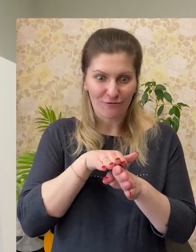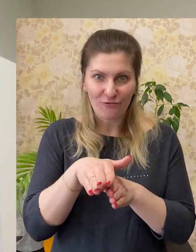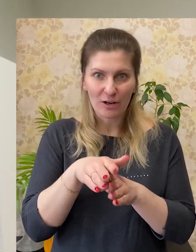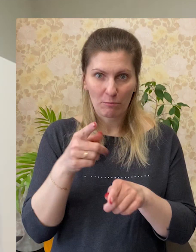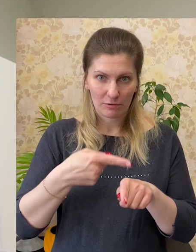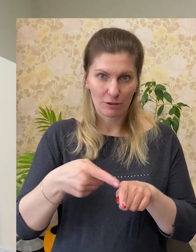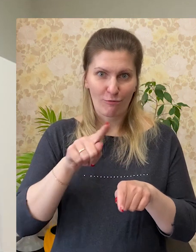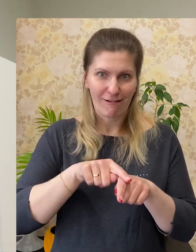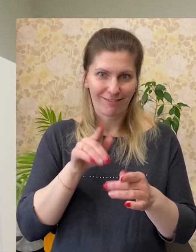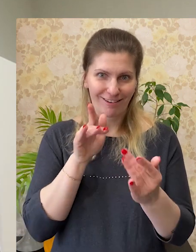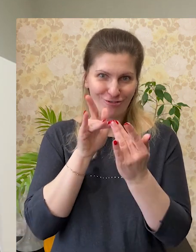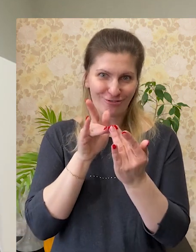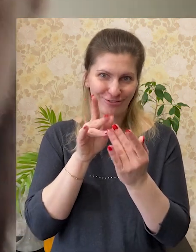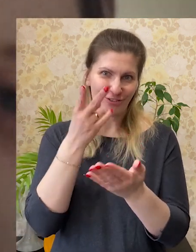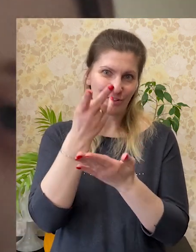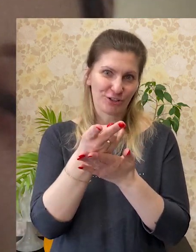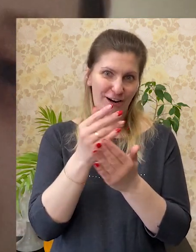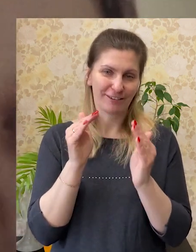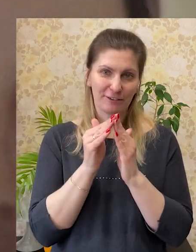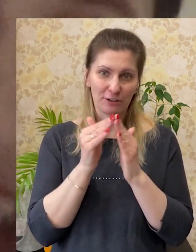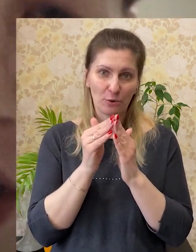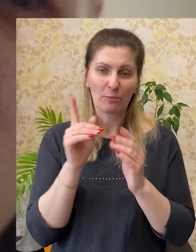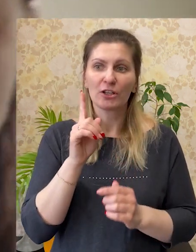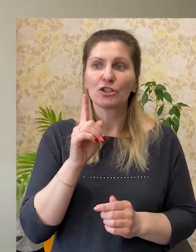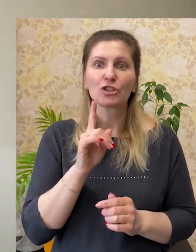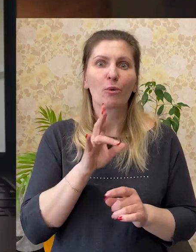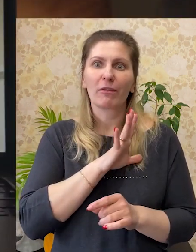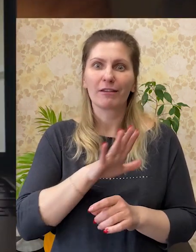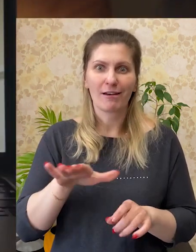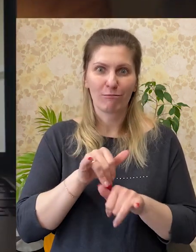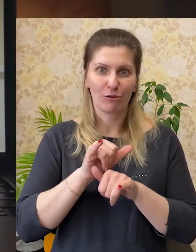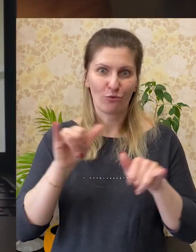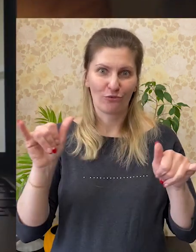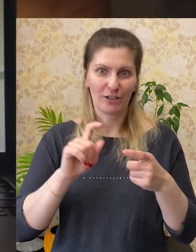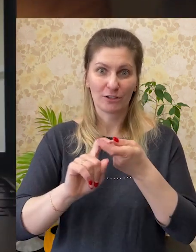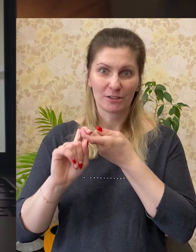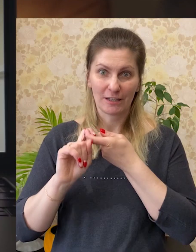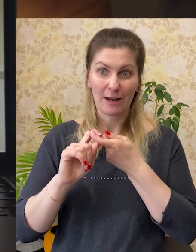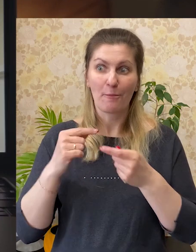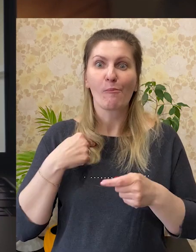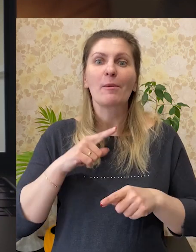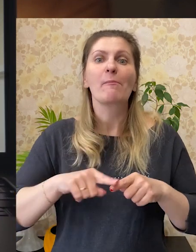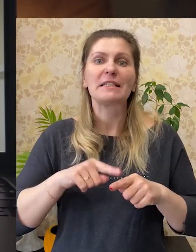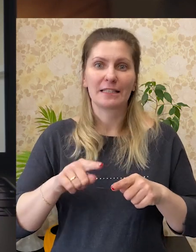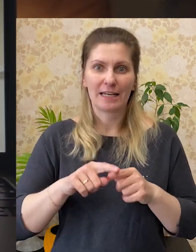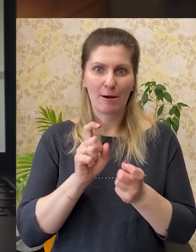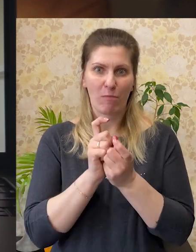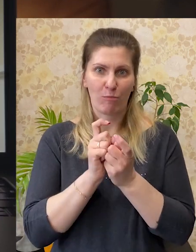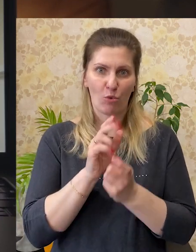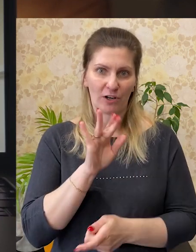сделаем вот это вот лежание на диване дома, чтобы предотвратить ситуацию, то тогда мы сможем быстрее